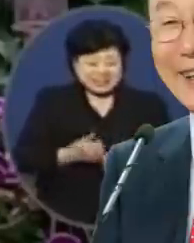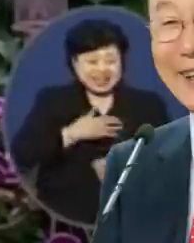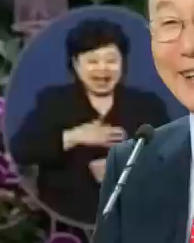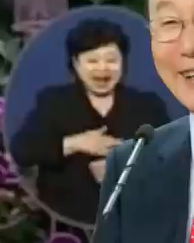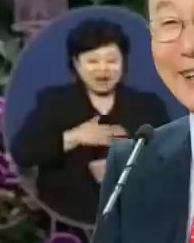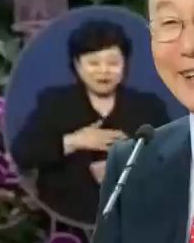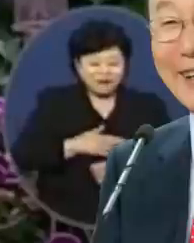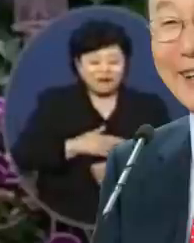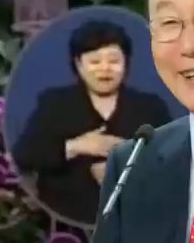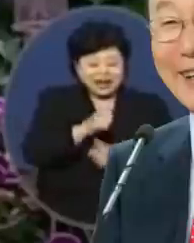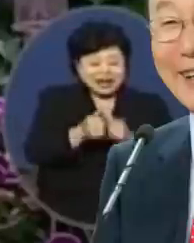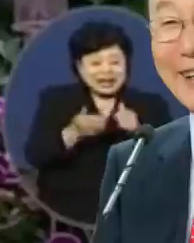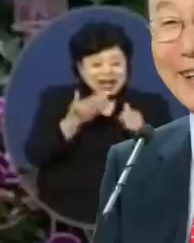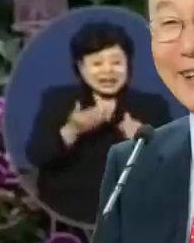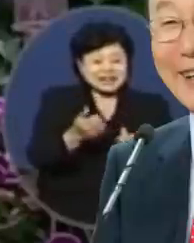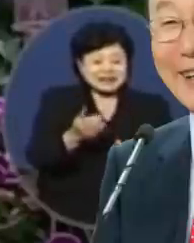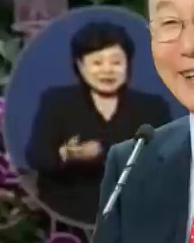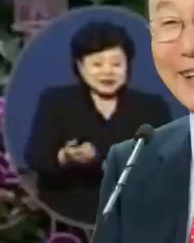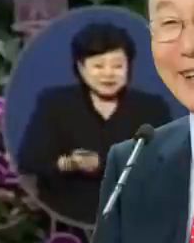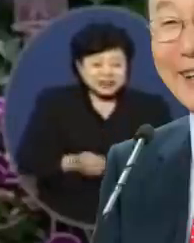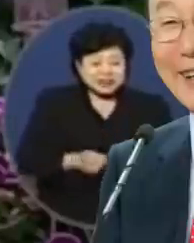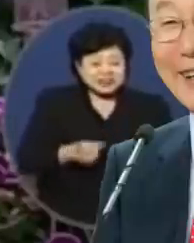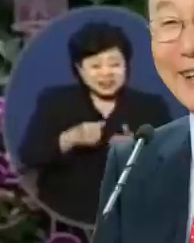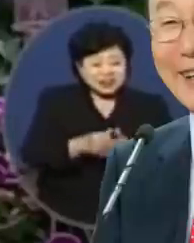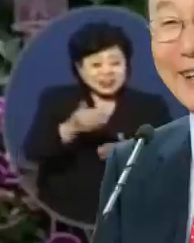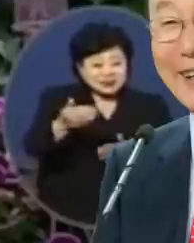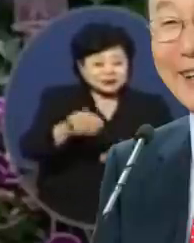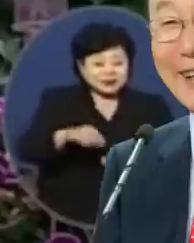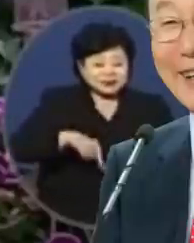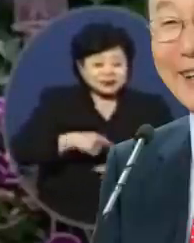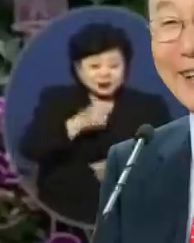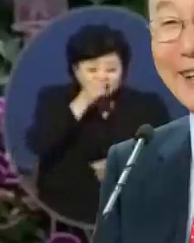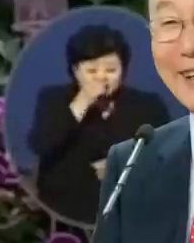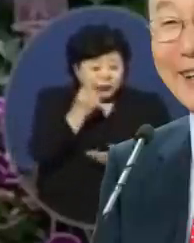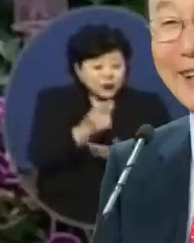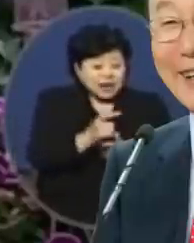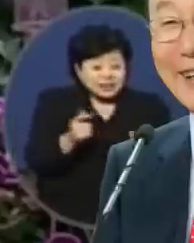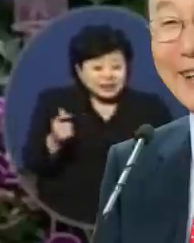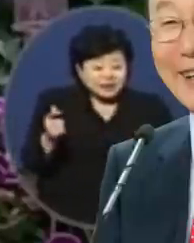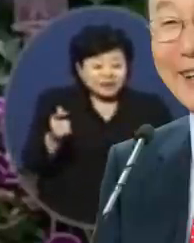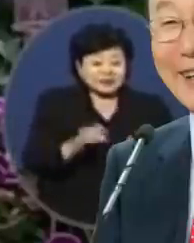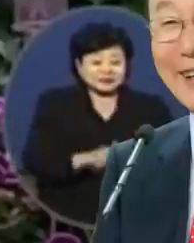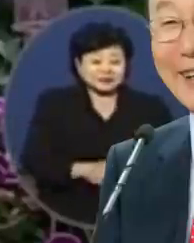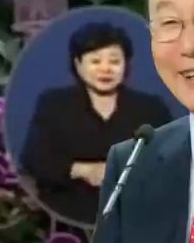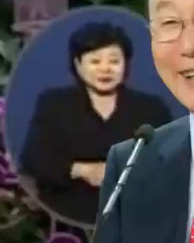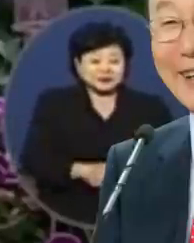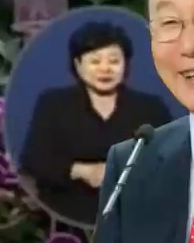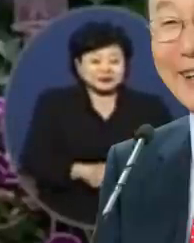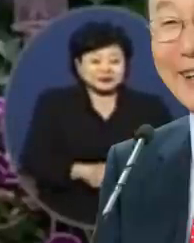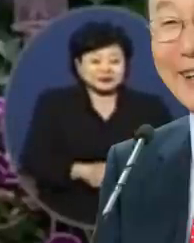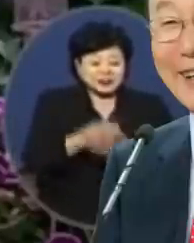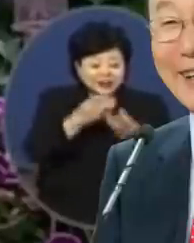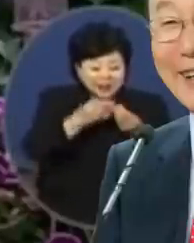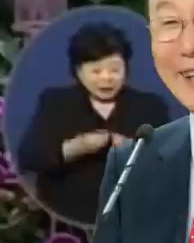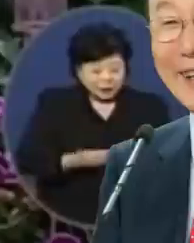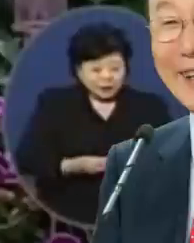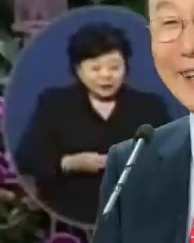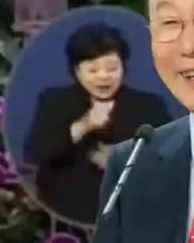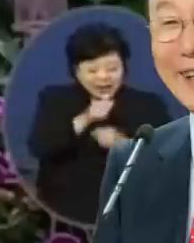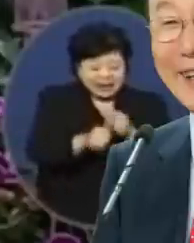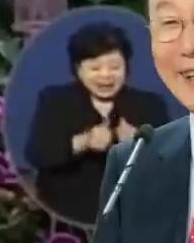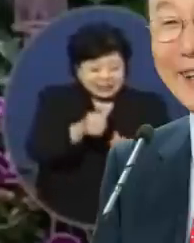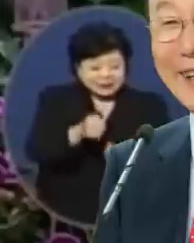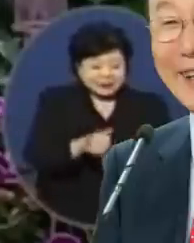알고 하나님 미리 정해놓았다. 여러분이 스스로 좋아서 이곳에 나온 것도 있지만 내용은 즉